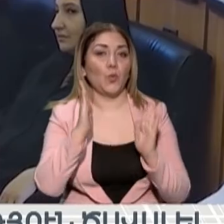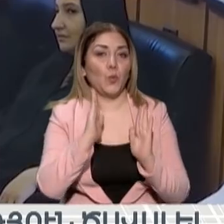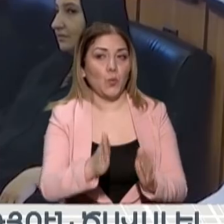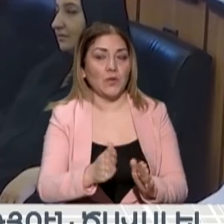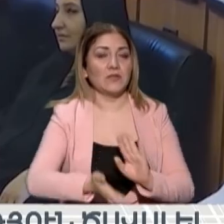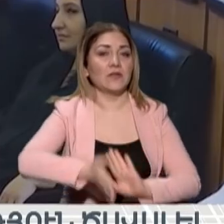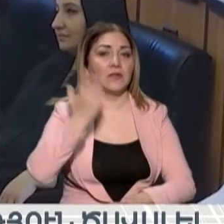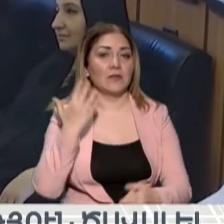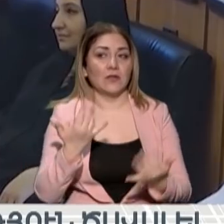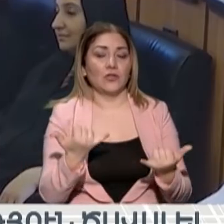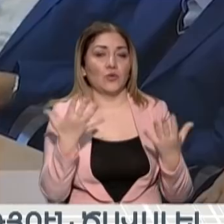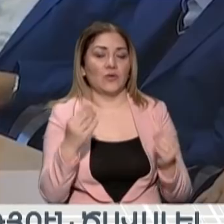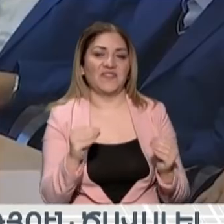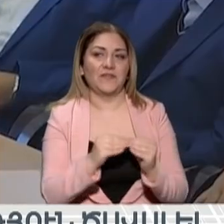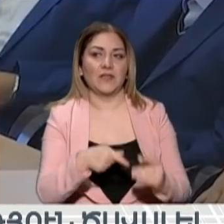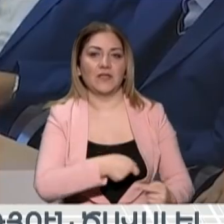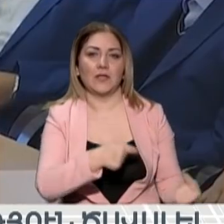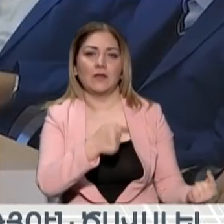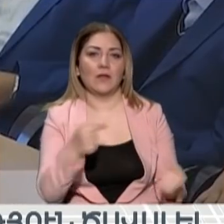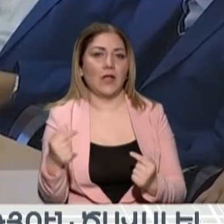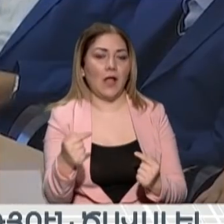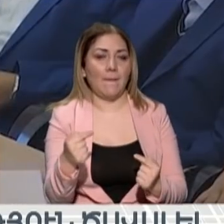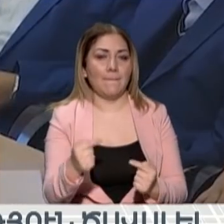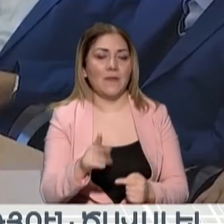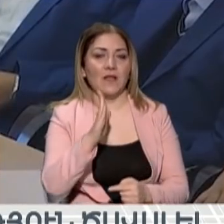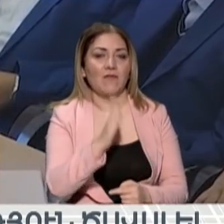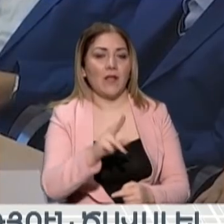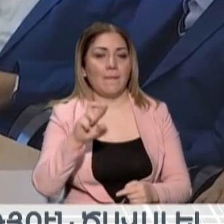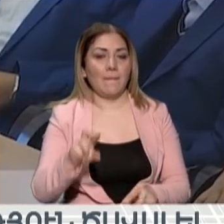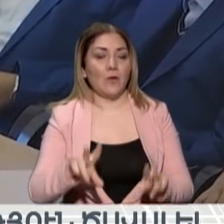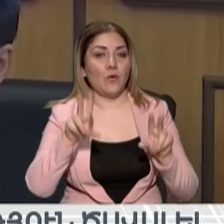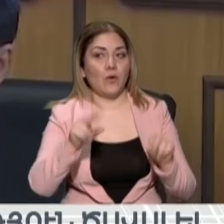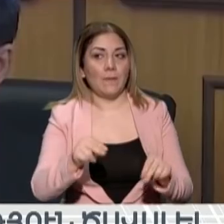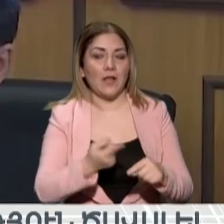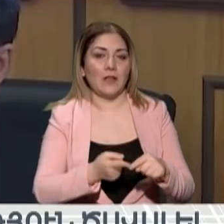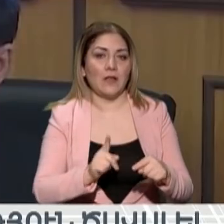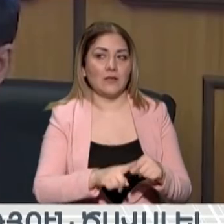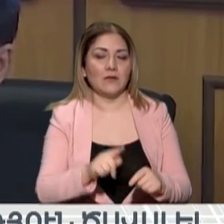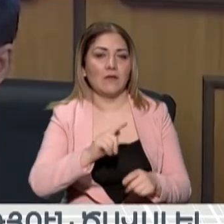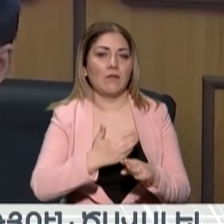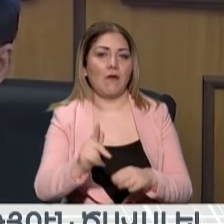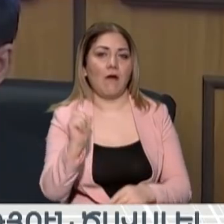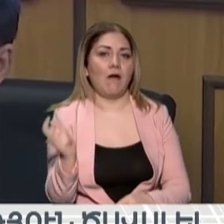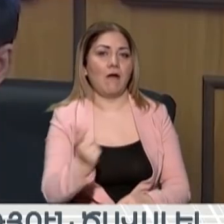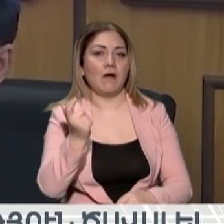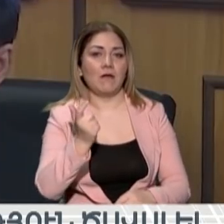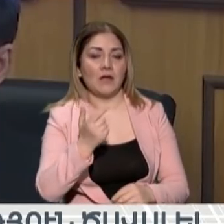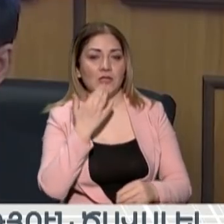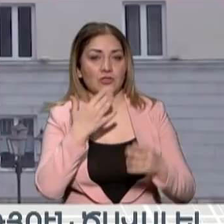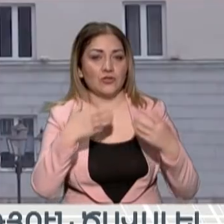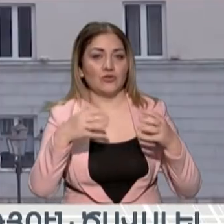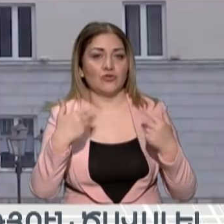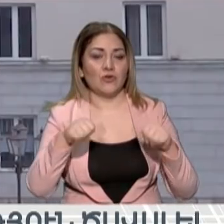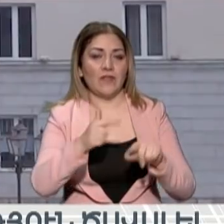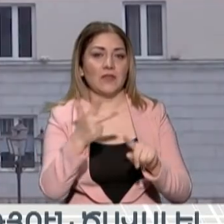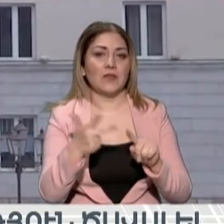ինչպես նախկինում, այսօր էլ այն ընդդիմություն է։ Բալասանյանը եւս մեկ անգամ ընդգծում է, դա անկախ կուսակցություն է, ազգային ժողովի